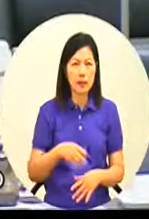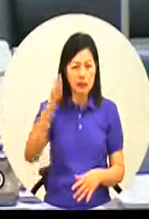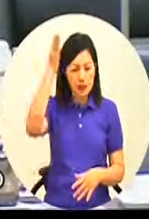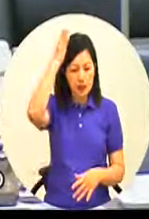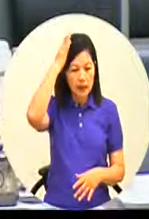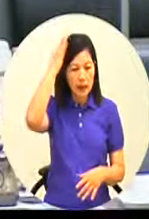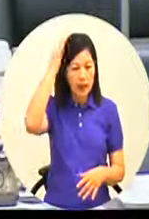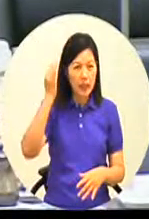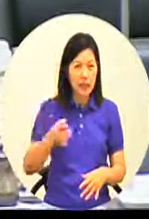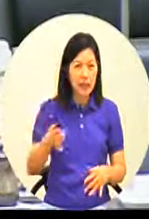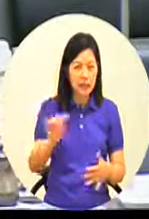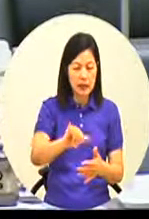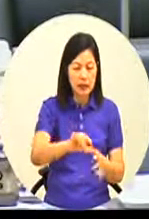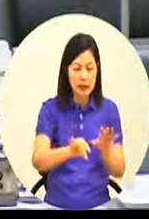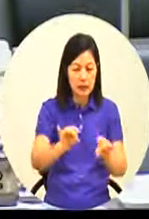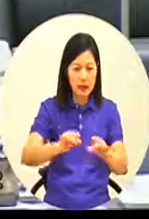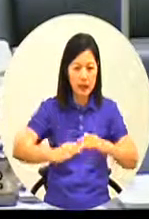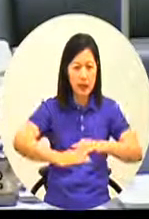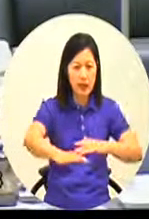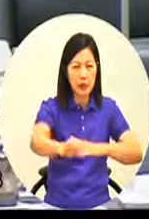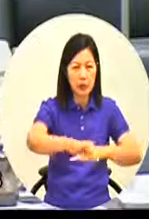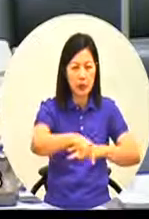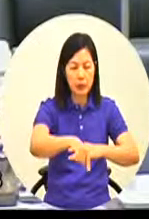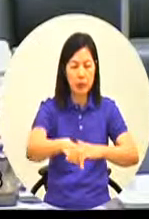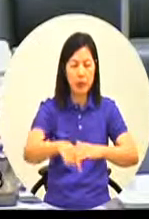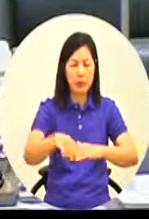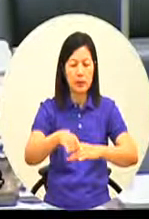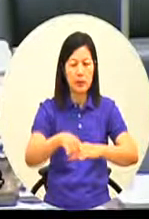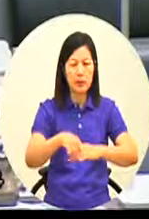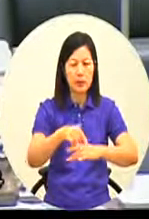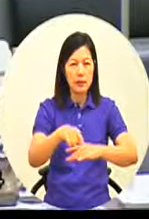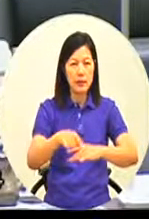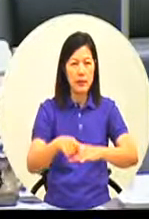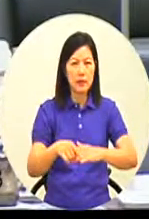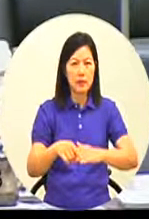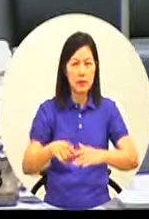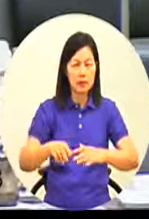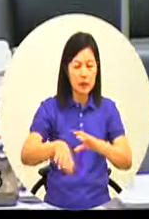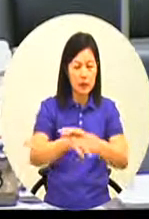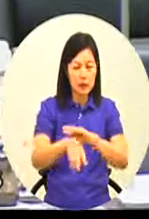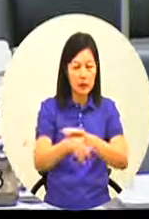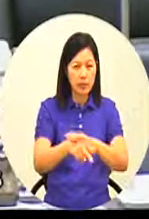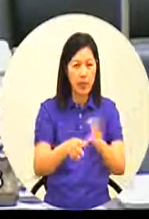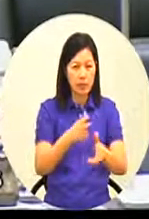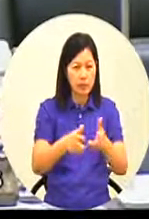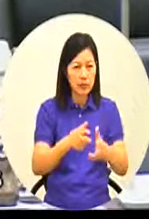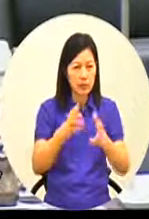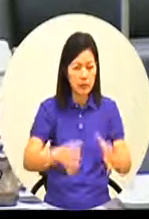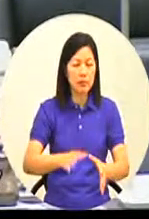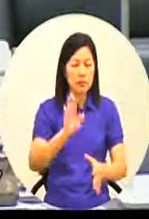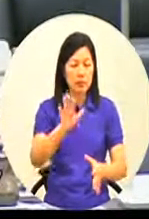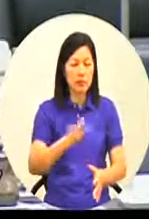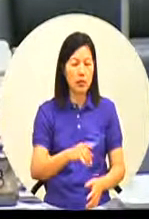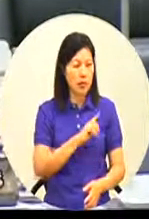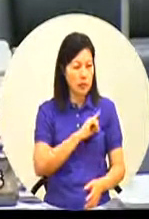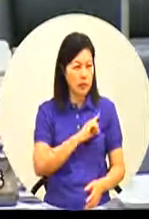是因为我们的量其实还蛮少的，因为预算就旧了，这个局长知道，所以有没有可能哈，我们自己哈把这个